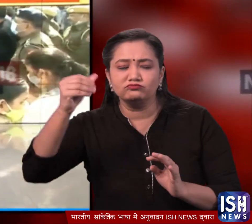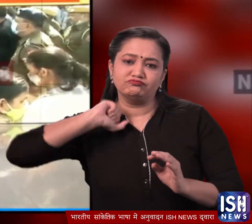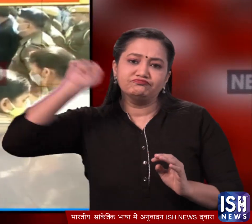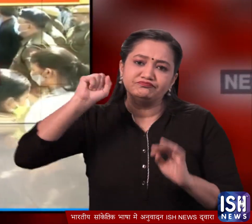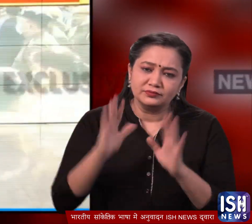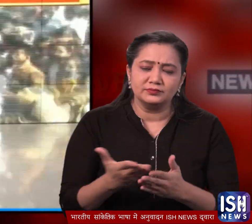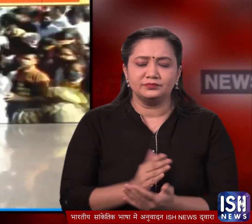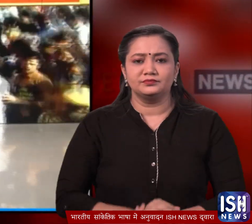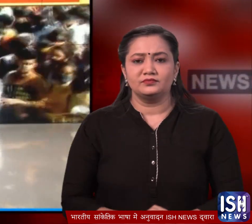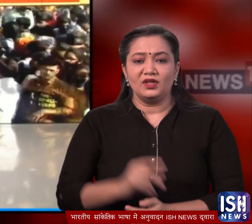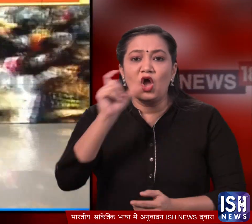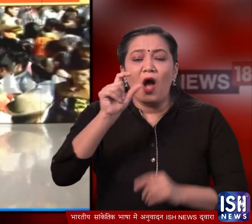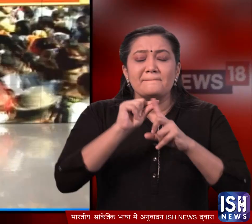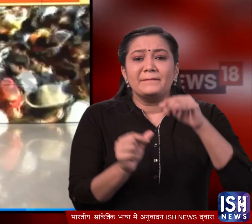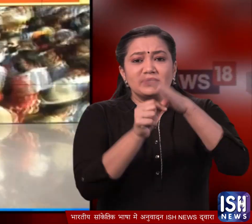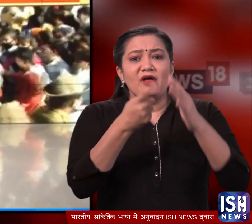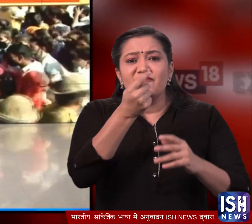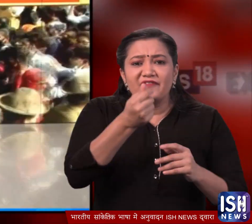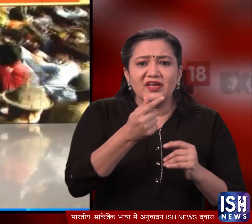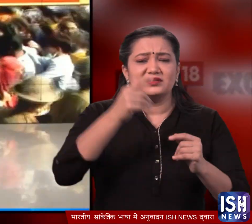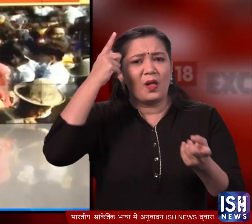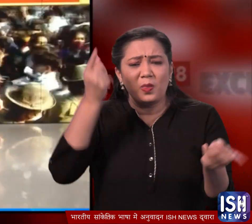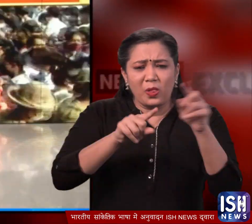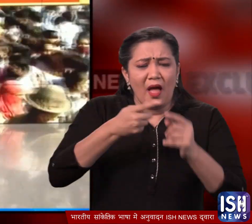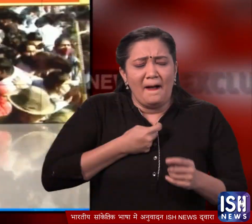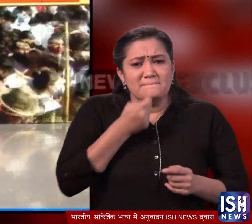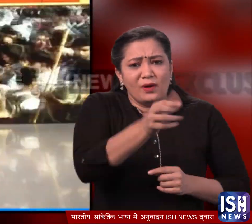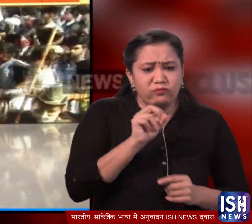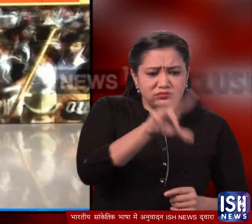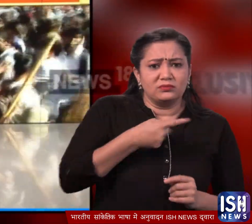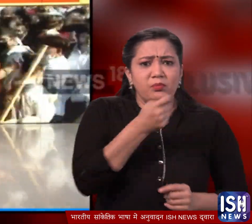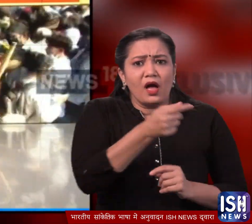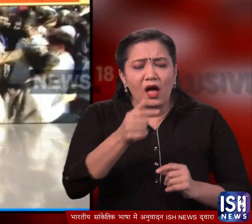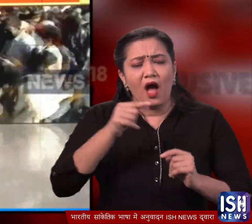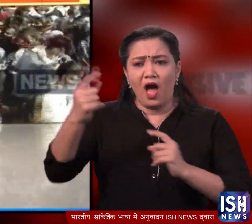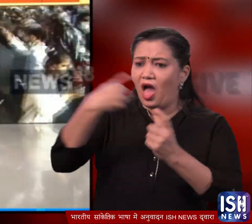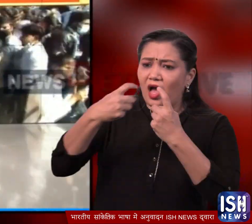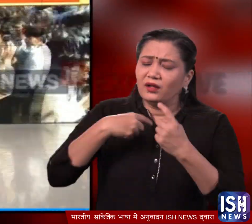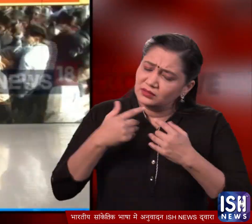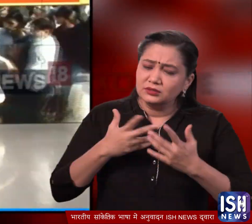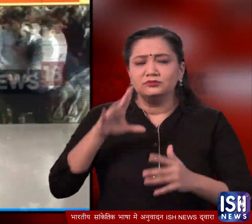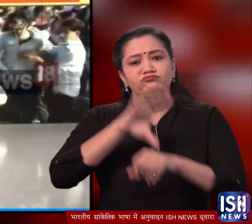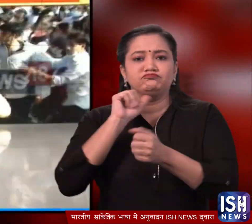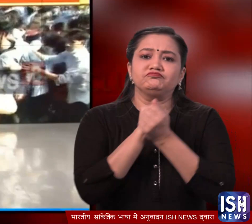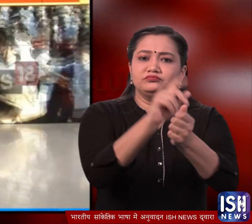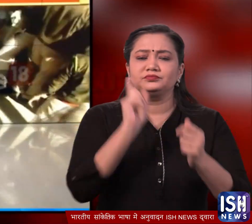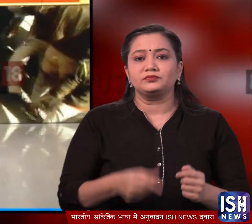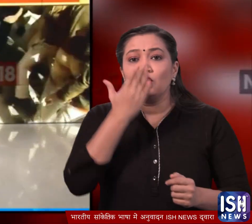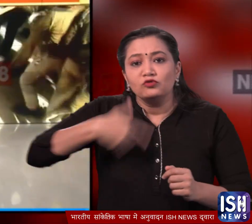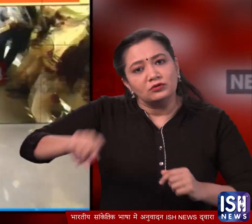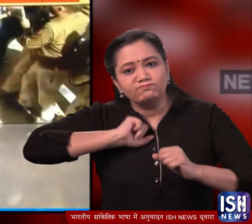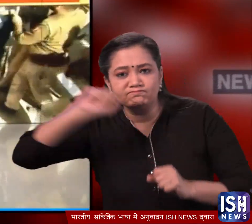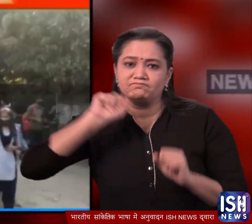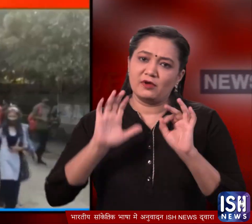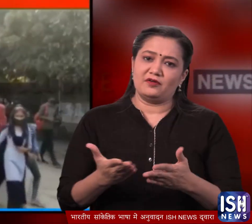पर डीएम ऑफिस के बाहर हंगामा किया। प्रदर्शन कर रहे छात्रों ने कॉलेज के प्रिंसिपल पर फीस के नाम पर अवैध वसूली का आरोप